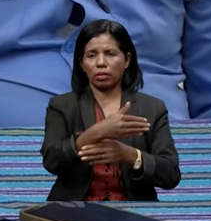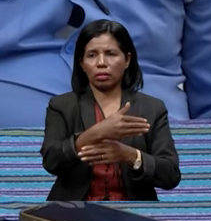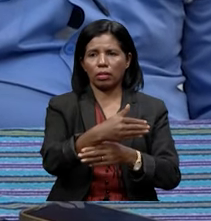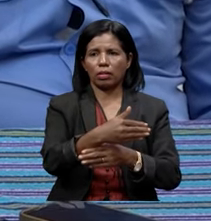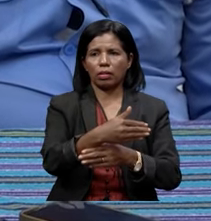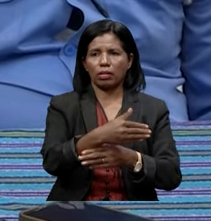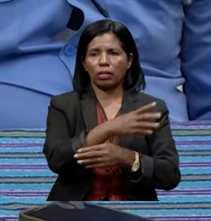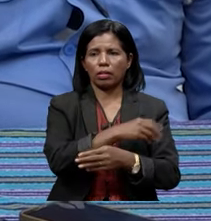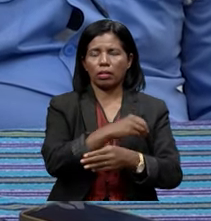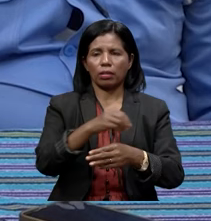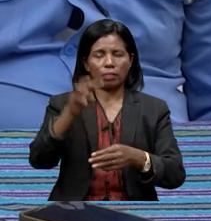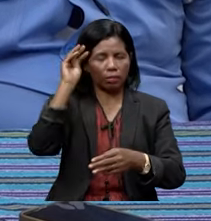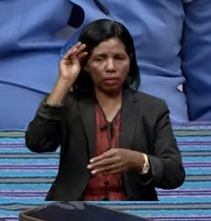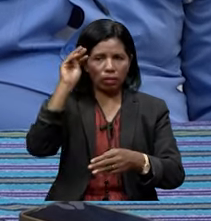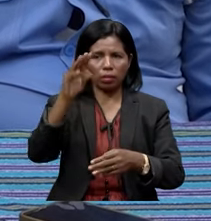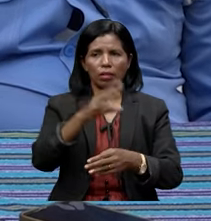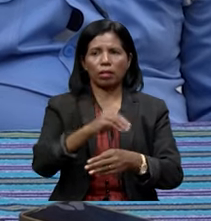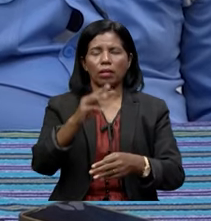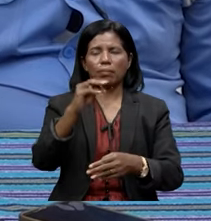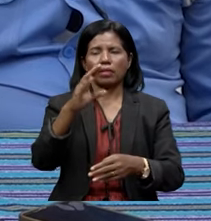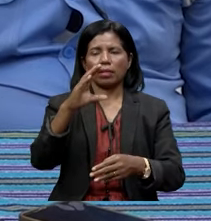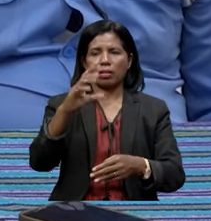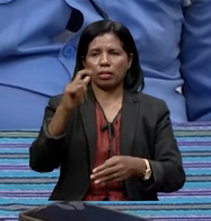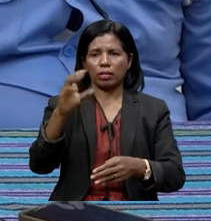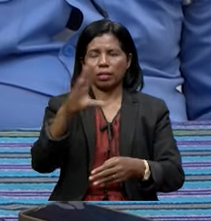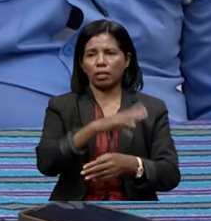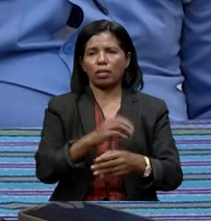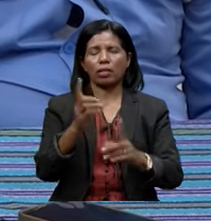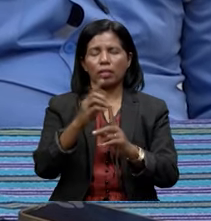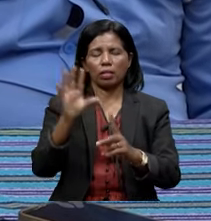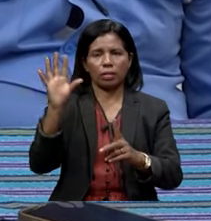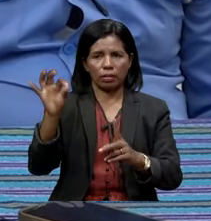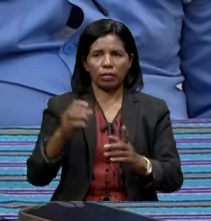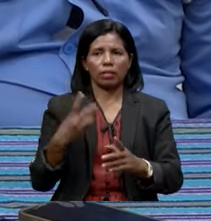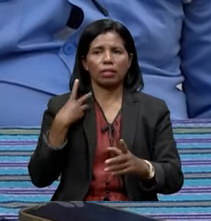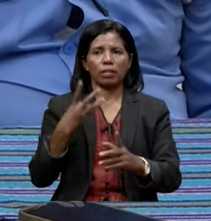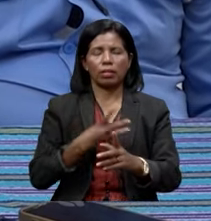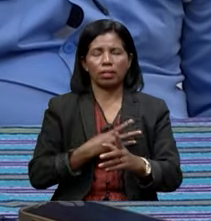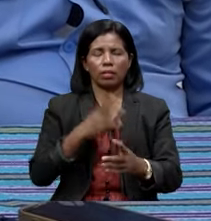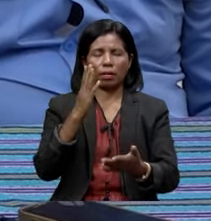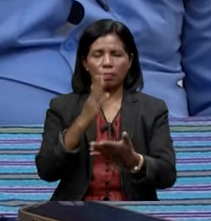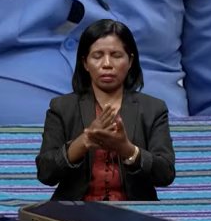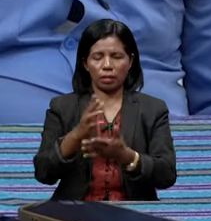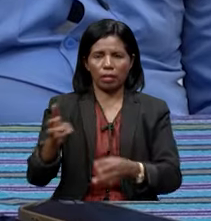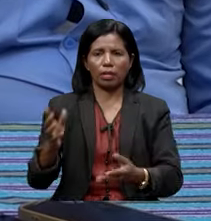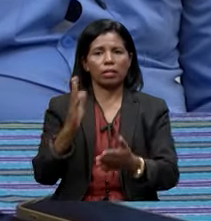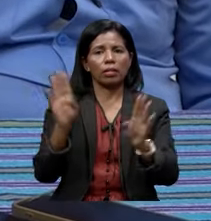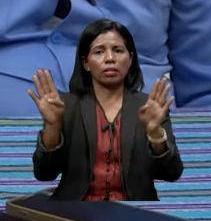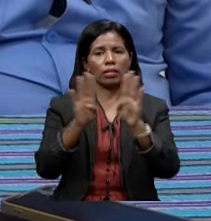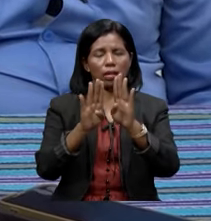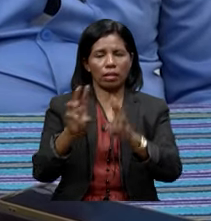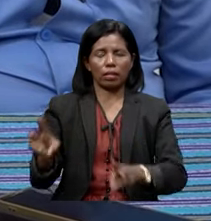tu uma iha fale mai ministério turismo nian ne iha do dia novo ne ita se hamate hosi ne ba tamane ma